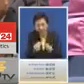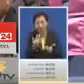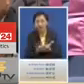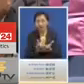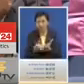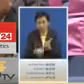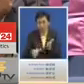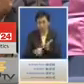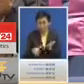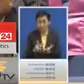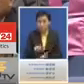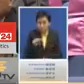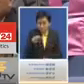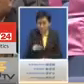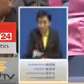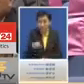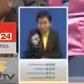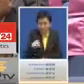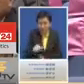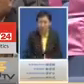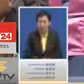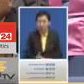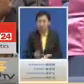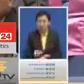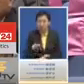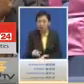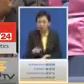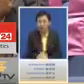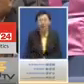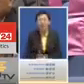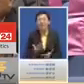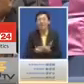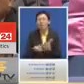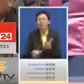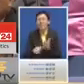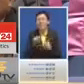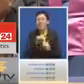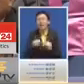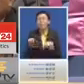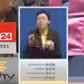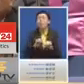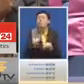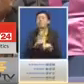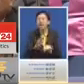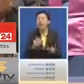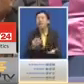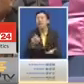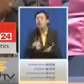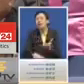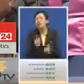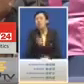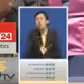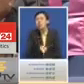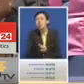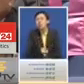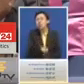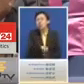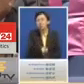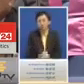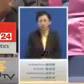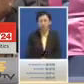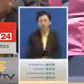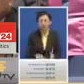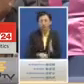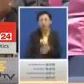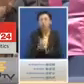ช่ไหมครับท่านเลือดเย็นยังไงไม่ขึ้นหรอกภาษีตัวนี้ไม่ขึ้นอัตราเท่าเดิมแ